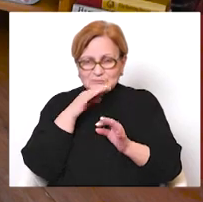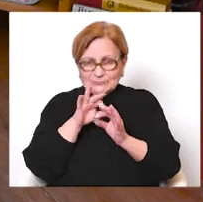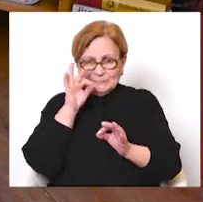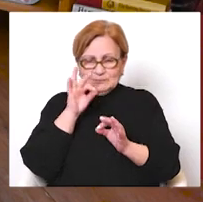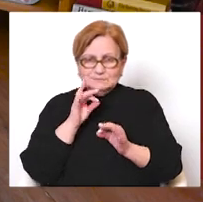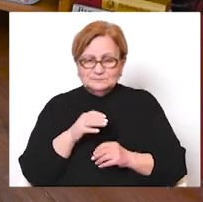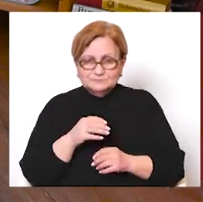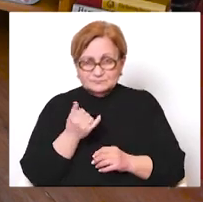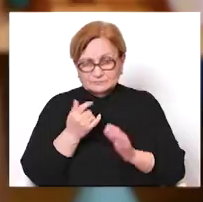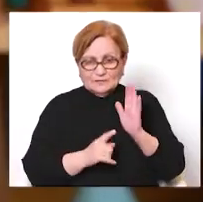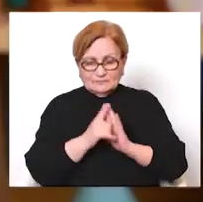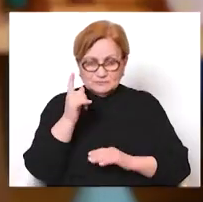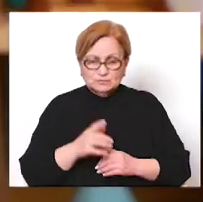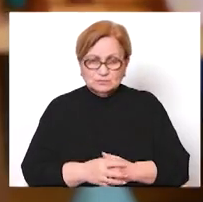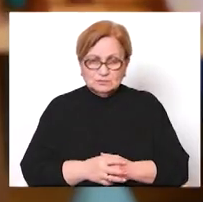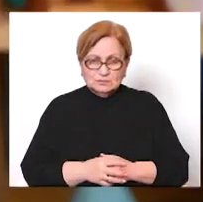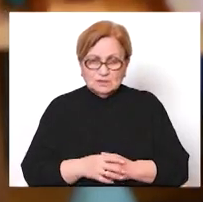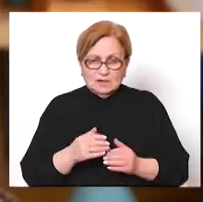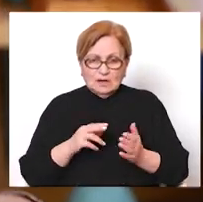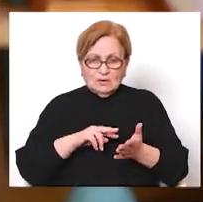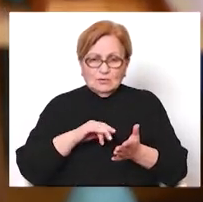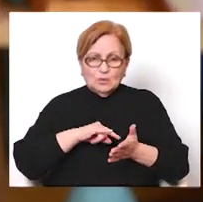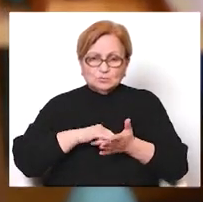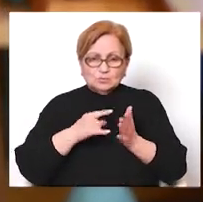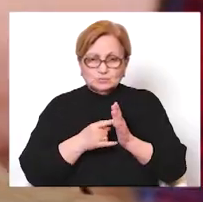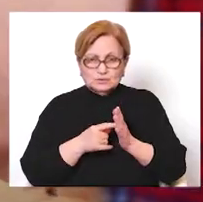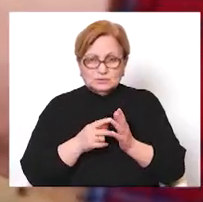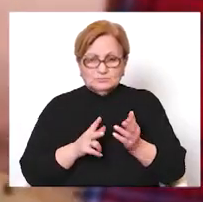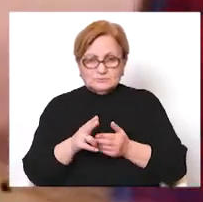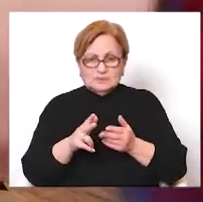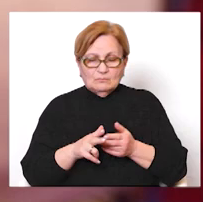მოდი ახლა დავიწყოთ, ხო? ოთხკუთხედების გამოჭრა.